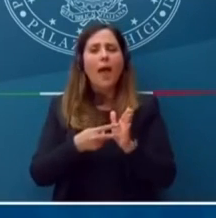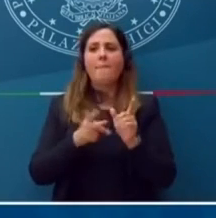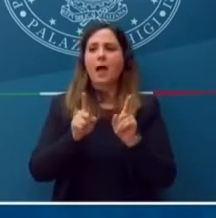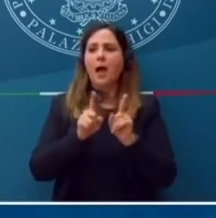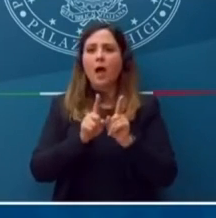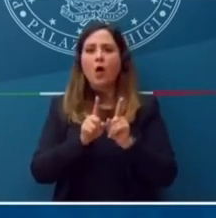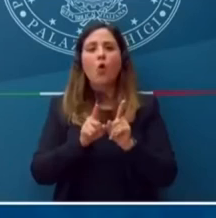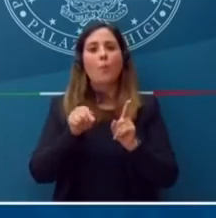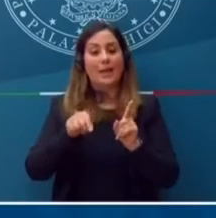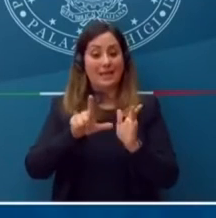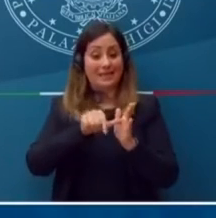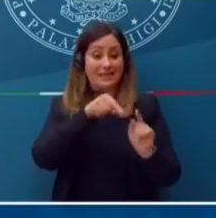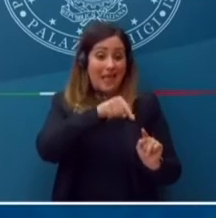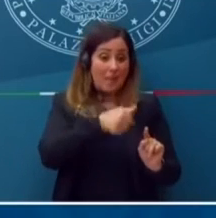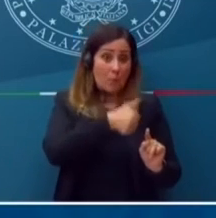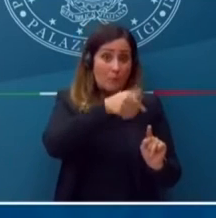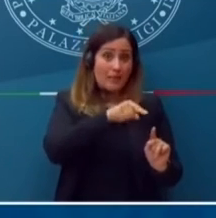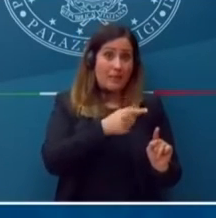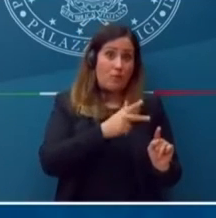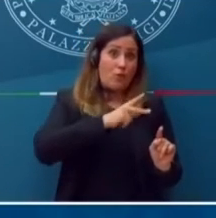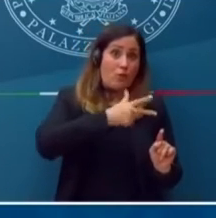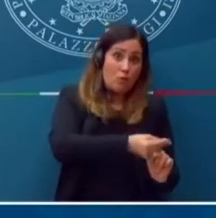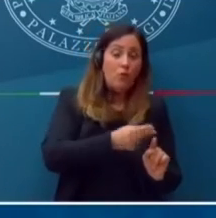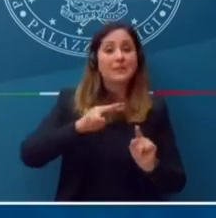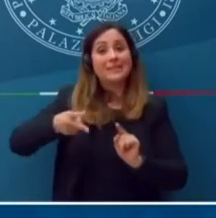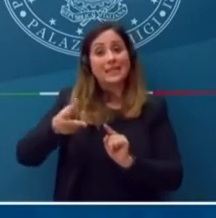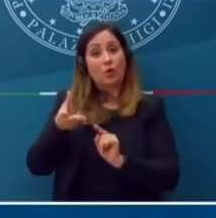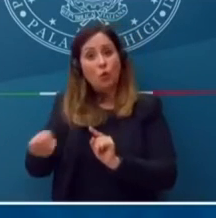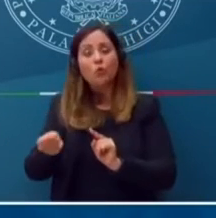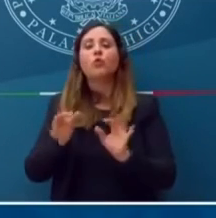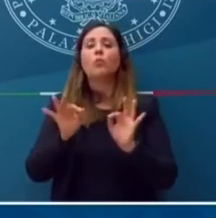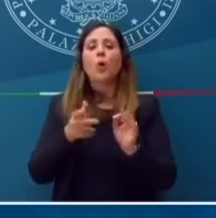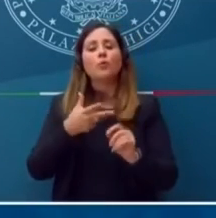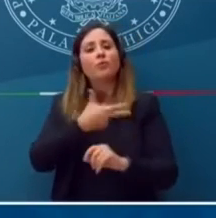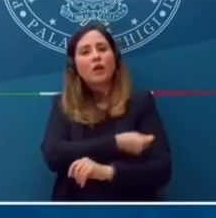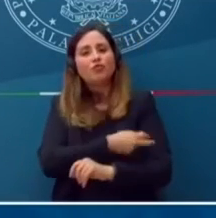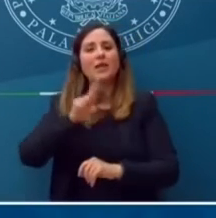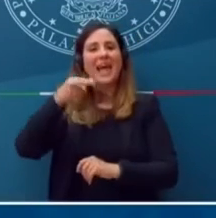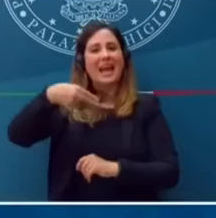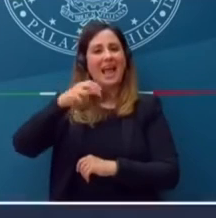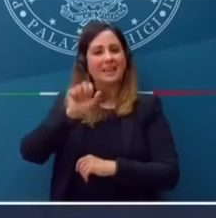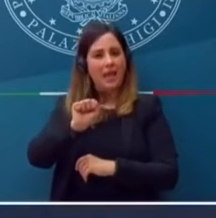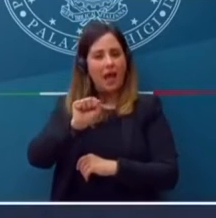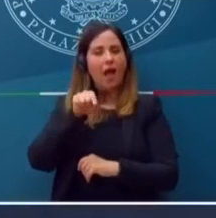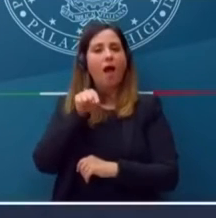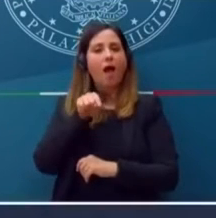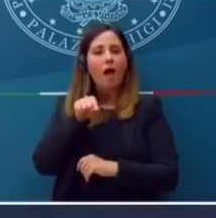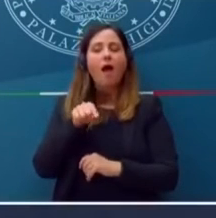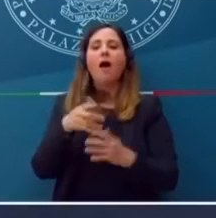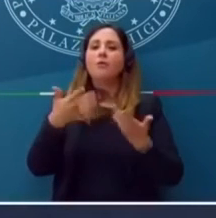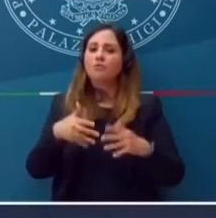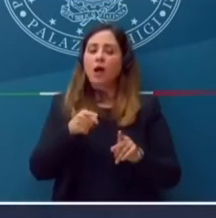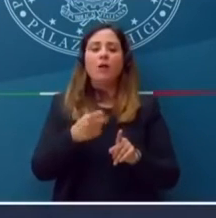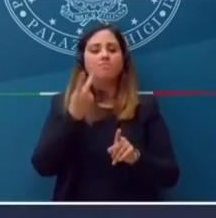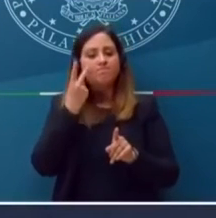della seconda dose per i vaccini a RNA e anche qui, fondandoci sulle evidenze